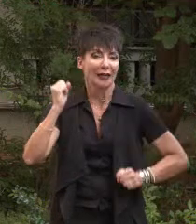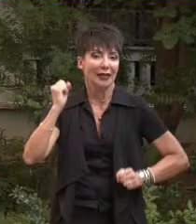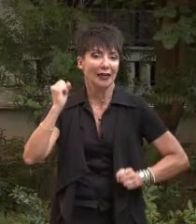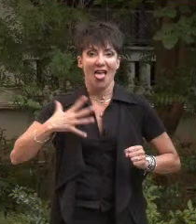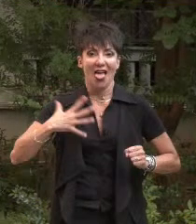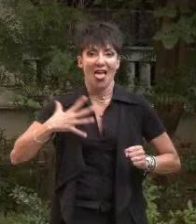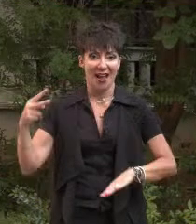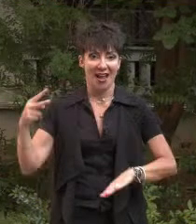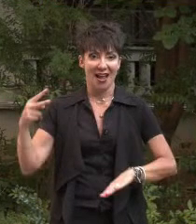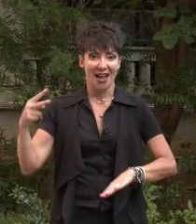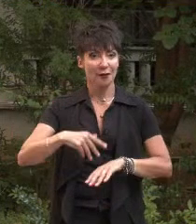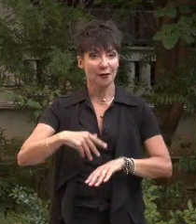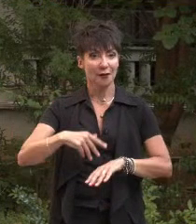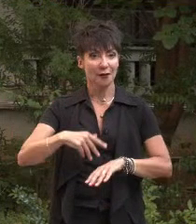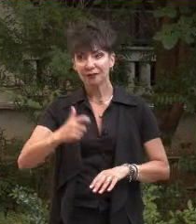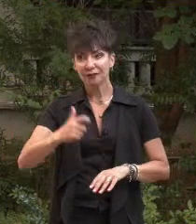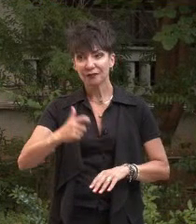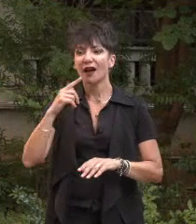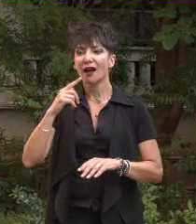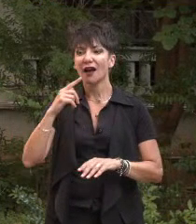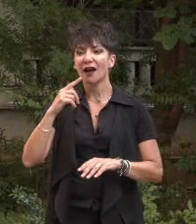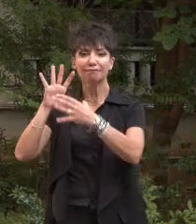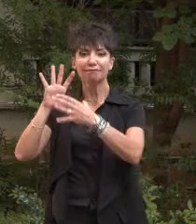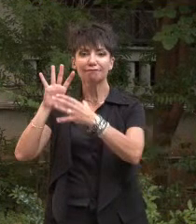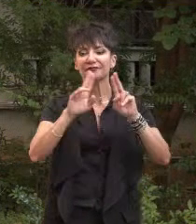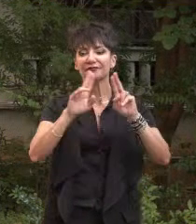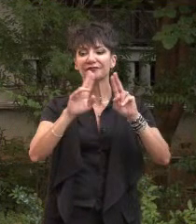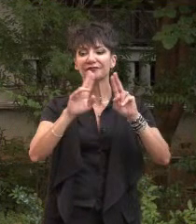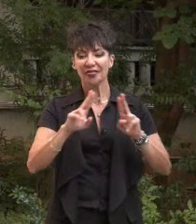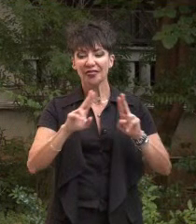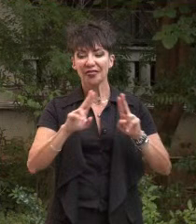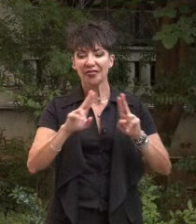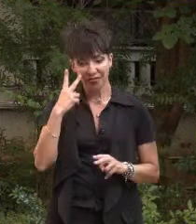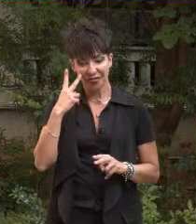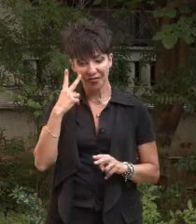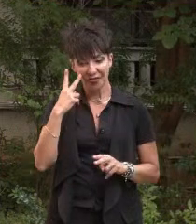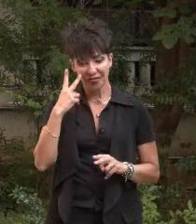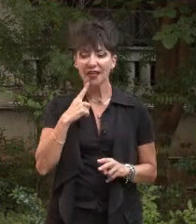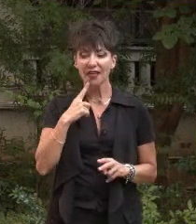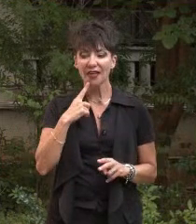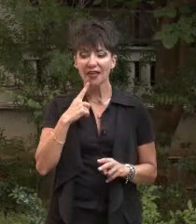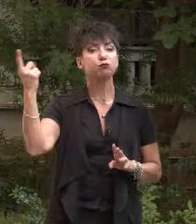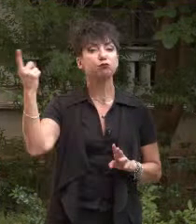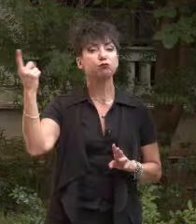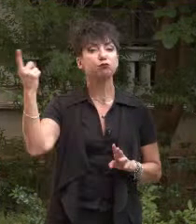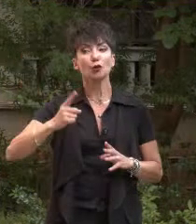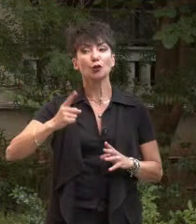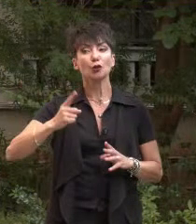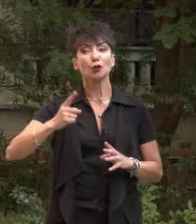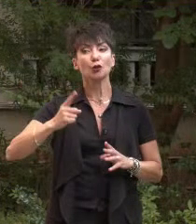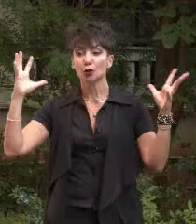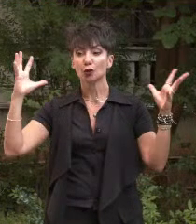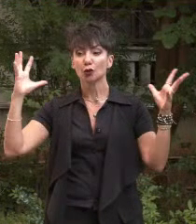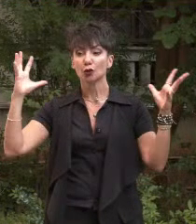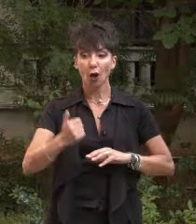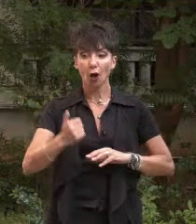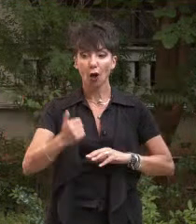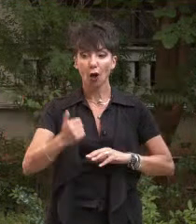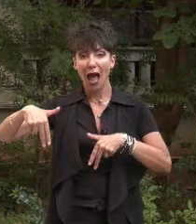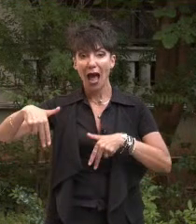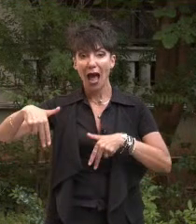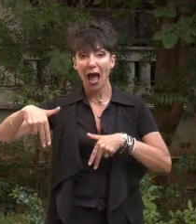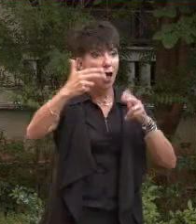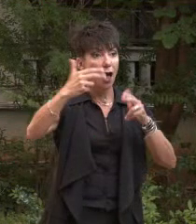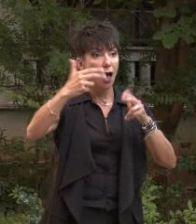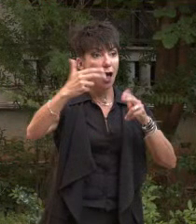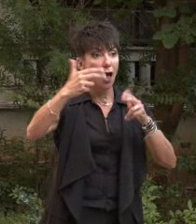ασχολήθηκα αρκετά αυτόν τον καιρό με τα διεθνή, είχα την ευκαιρία να δω ότι τα περισσότερα παιδιά του κόσμου δεν είχαν καθόλου τηλεκπαίδευση.